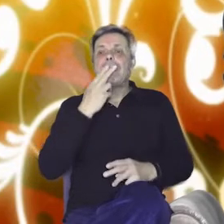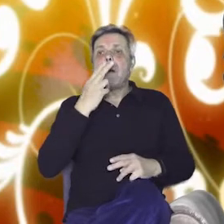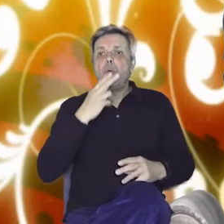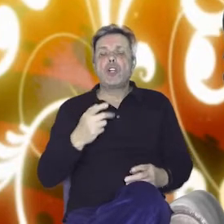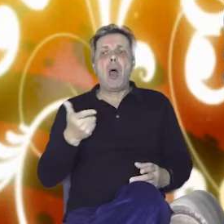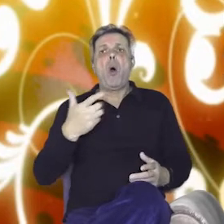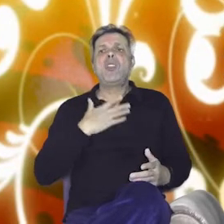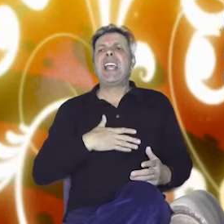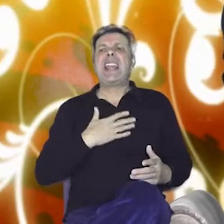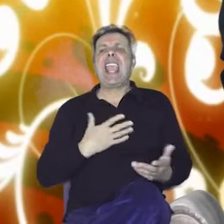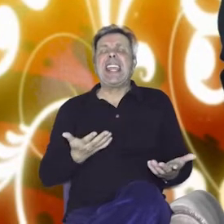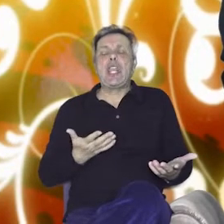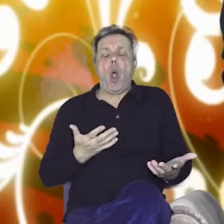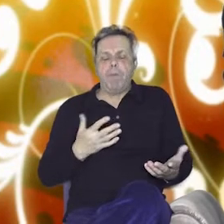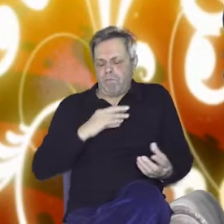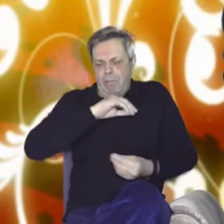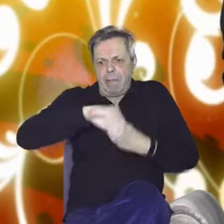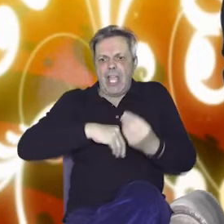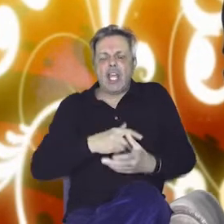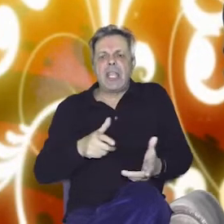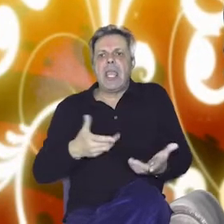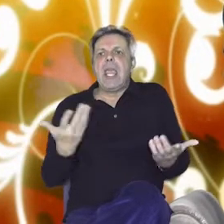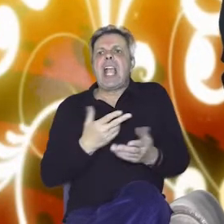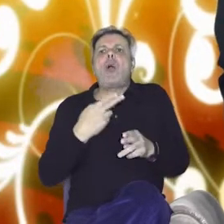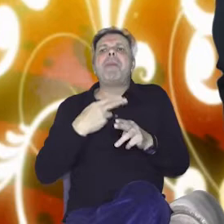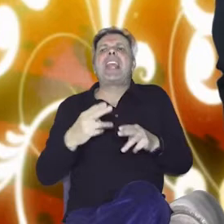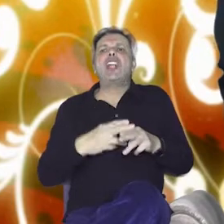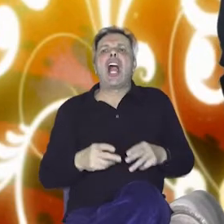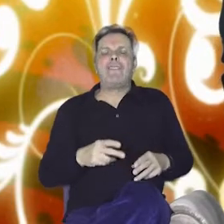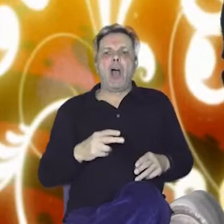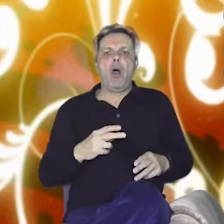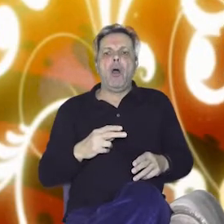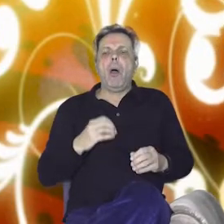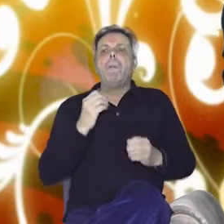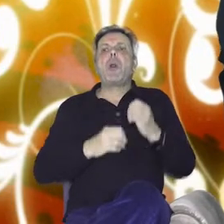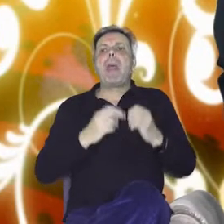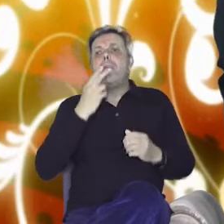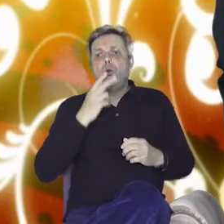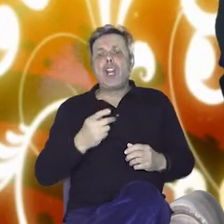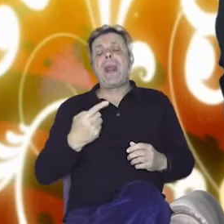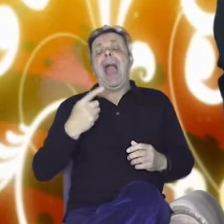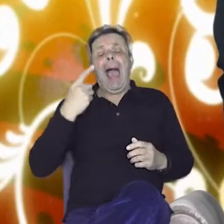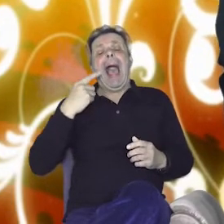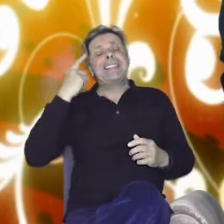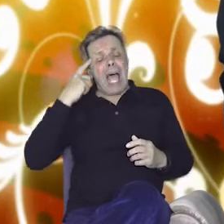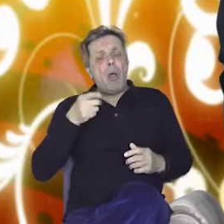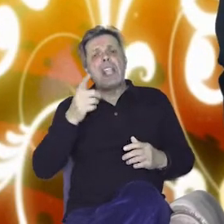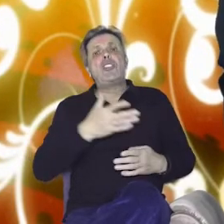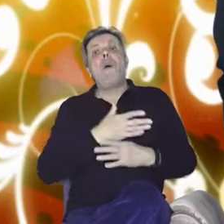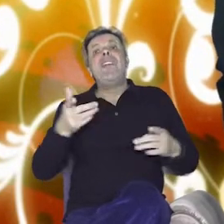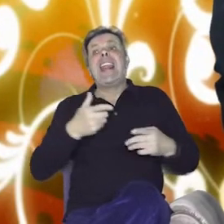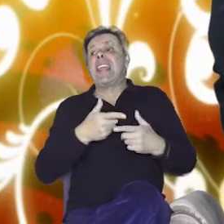htio niti upuštati u to da bi rješavao problem pušenja, iako je znao da je to veliki čimbenik